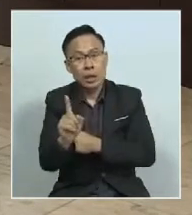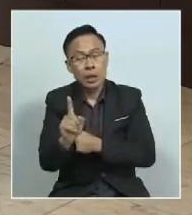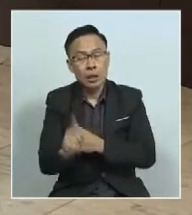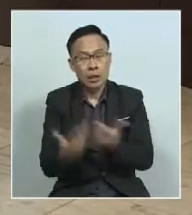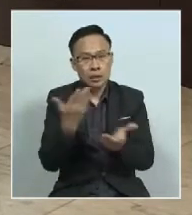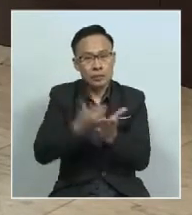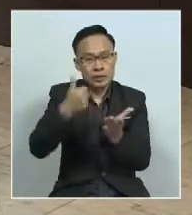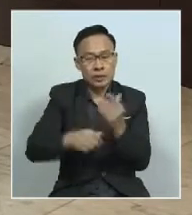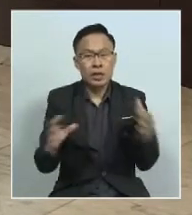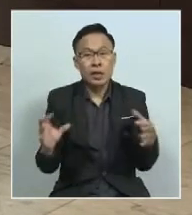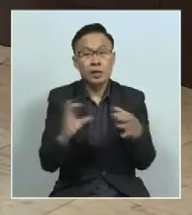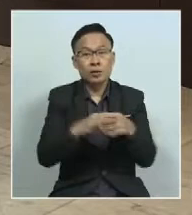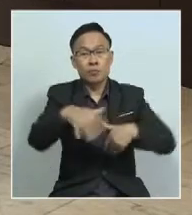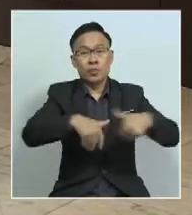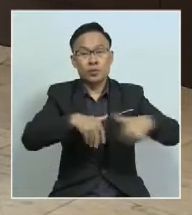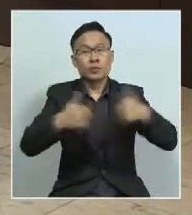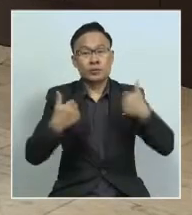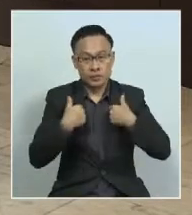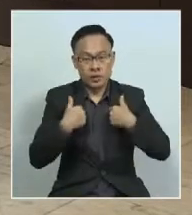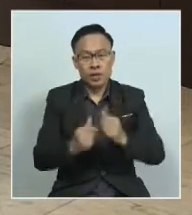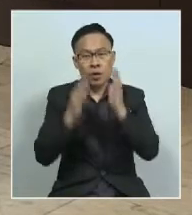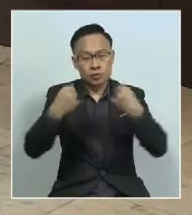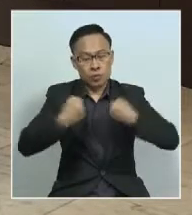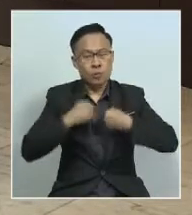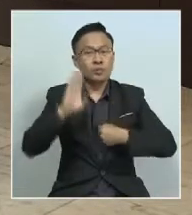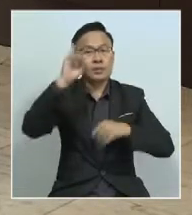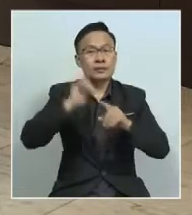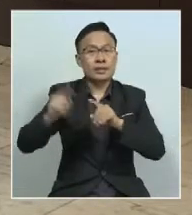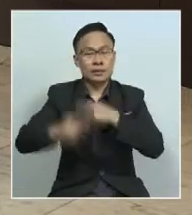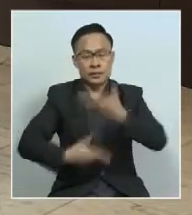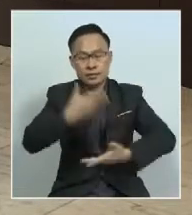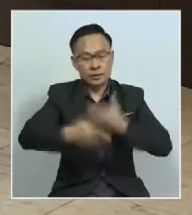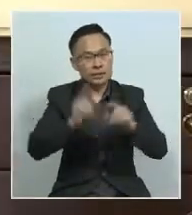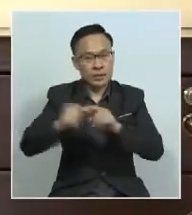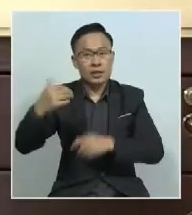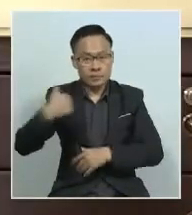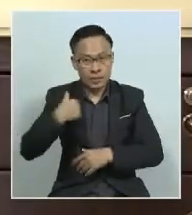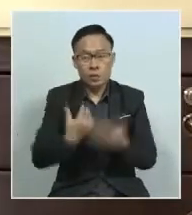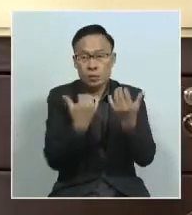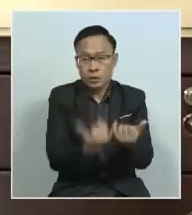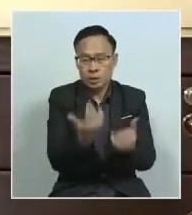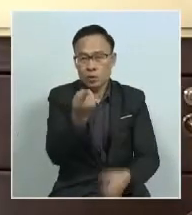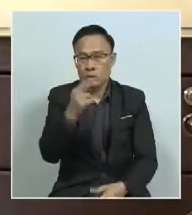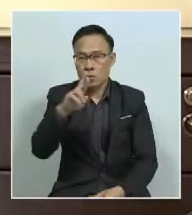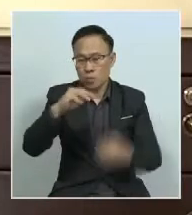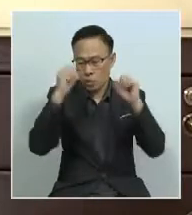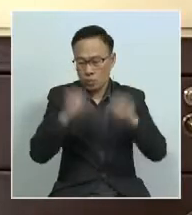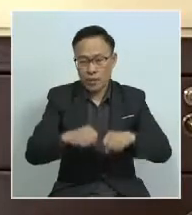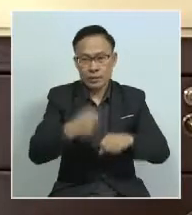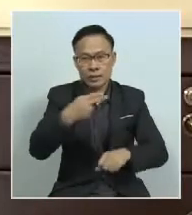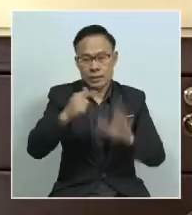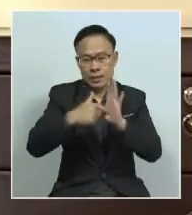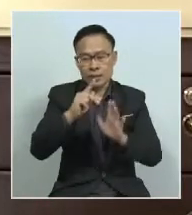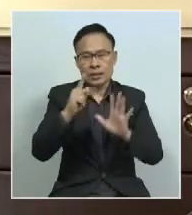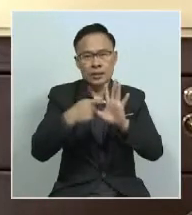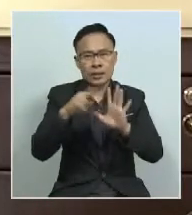อันนี้เกี่ยวข้องกับทั้งของพี่น้องประชาชนแล้วก็ผู้ประกอบการธ ุ รกิจต่างๆนะครับวันนี้ครม.ได้อนุมัติ หลักการ